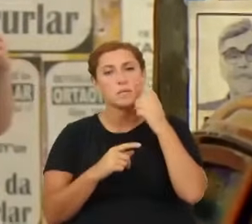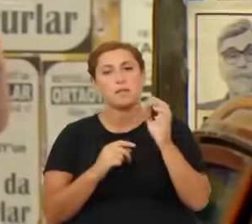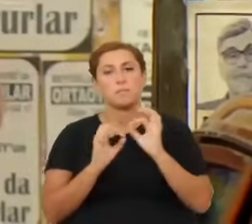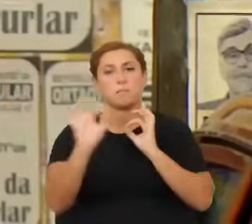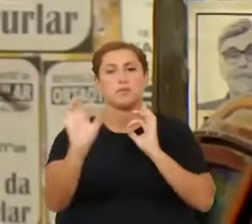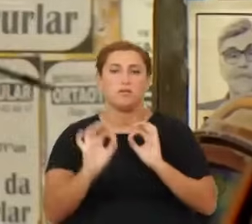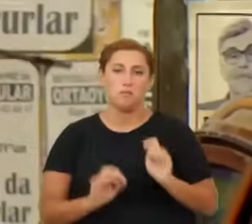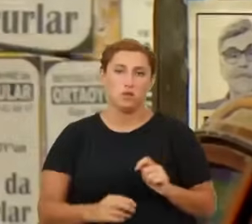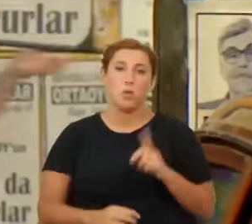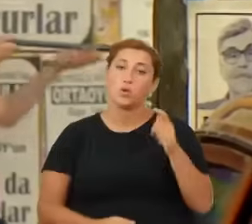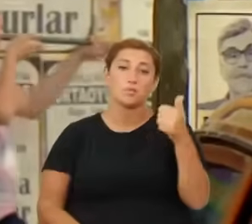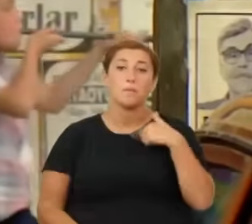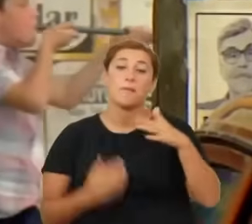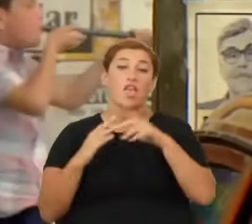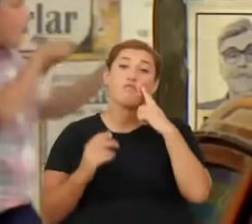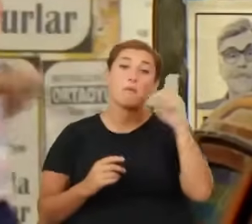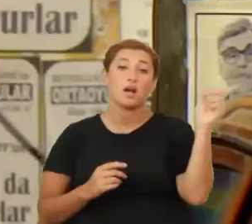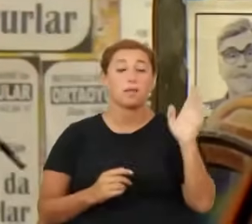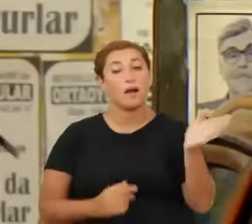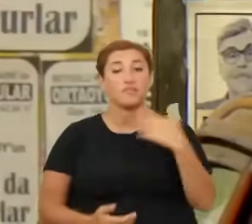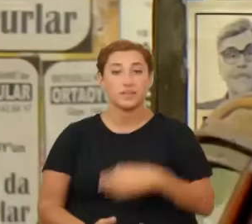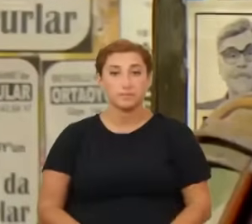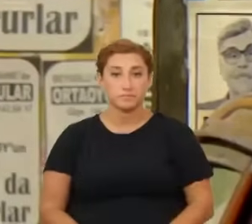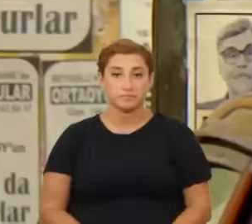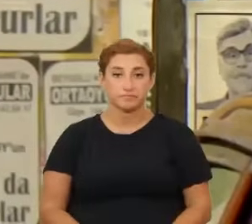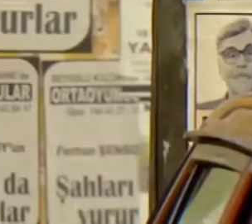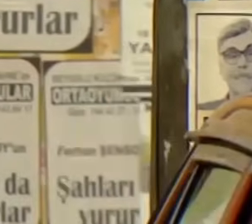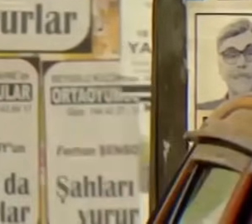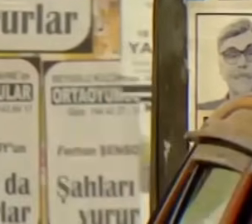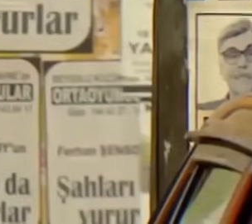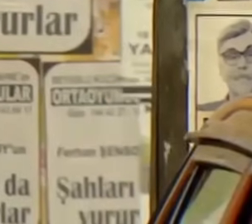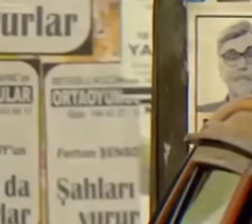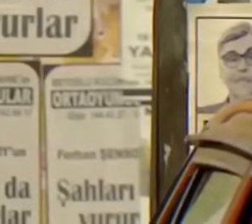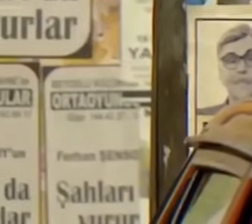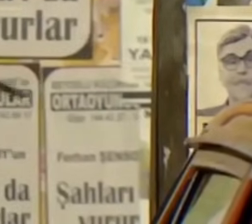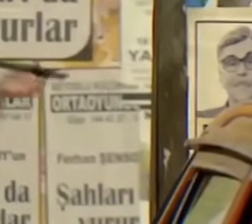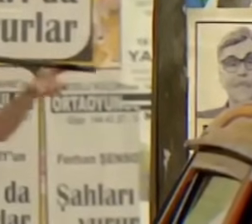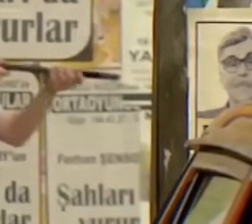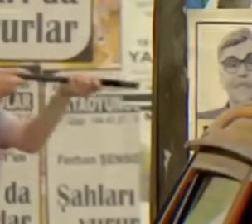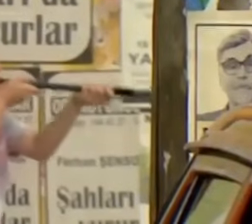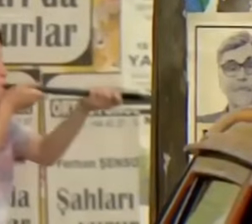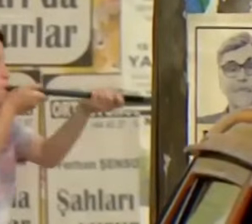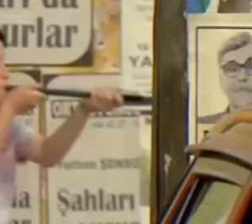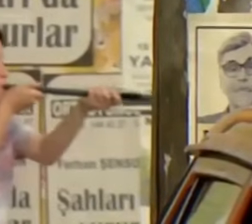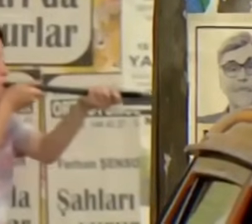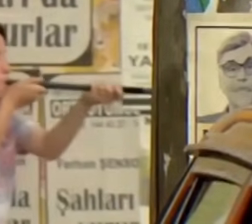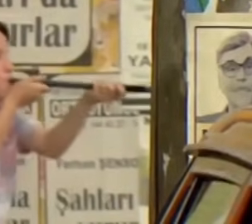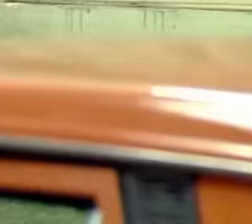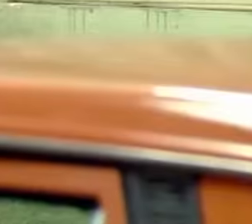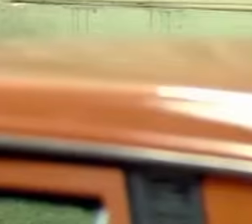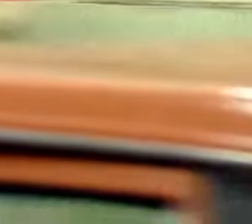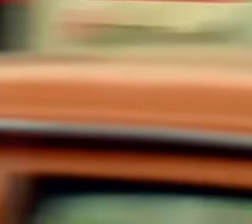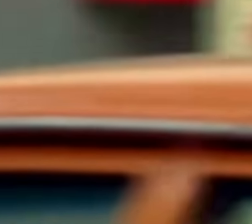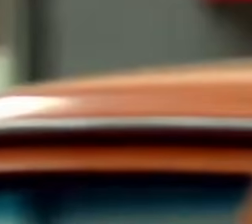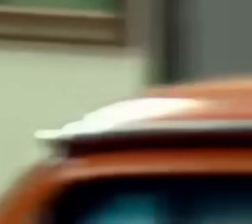mermiyi. Ha. O zaman ben bir eve bir bakayım ya. Haydi. Tamam. Şahin apartmana girdi. Çağatay elleri